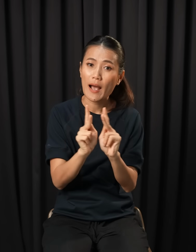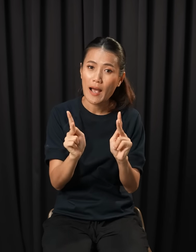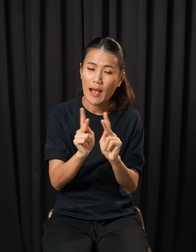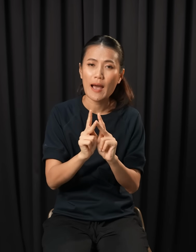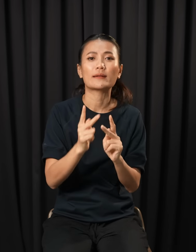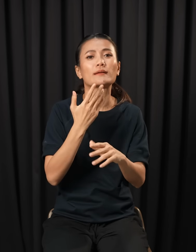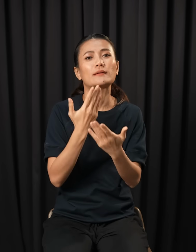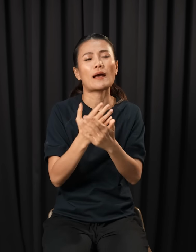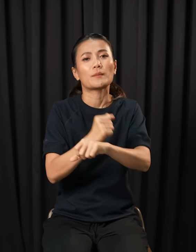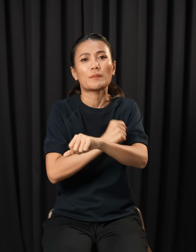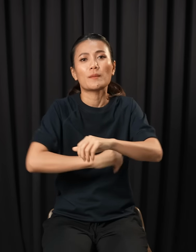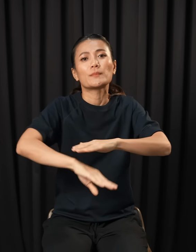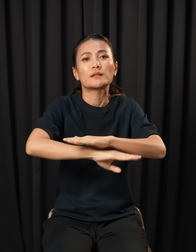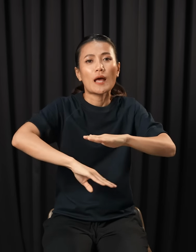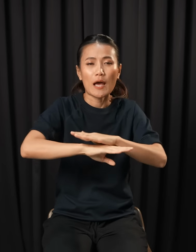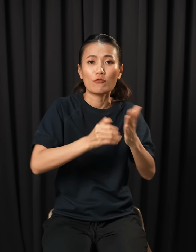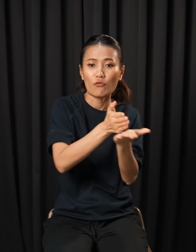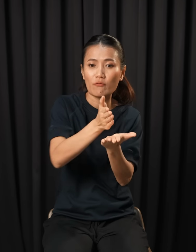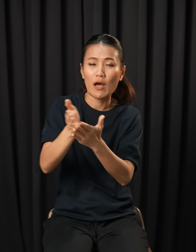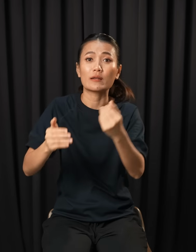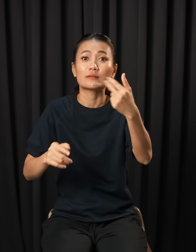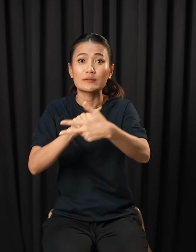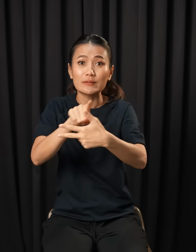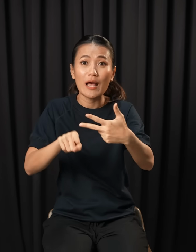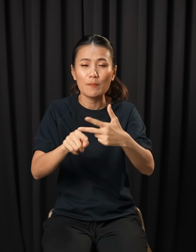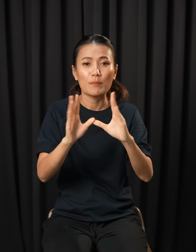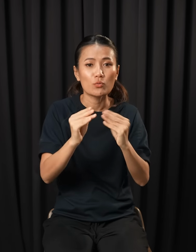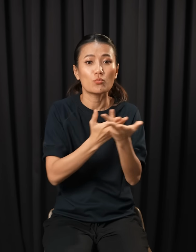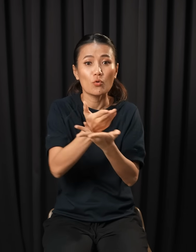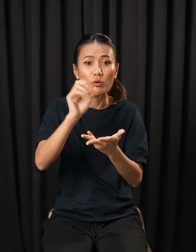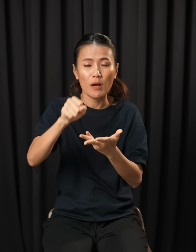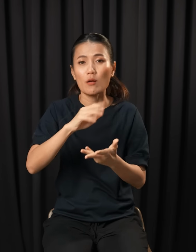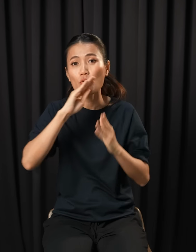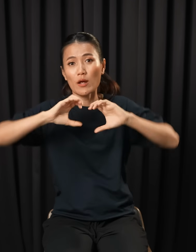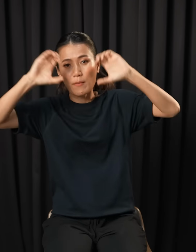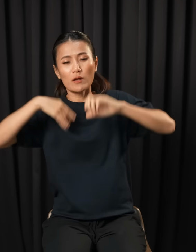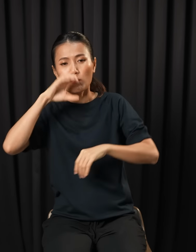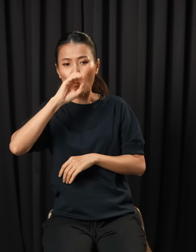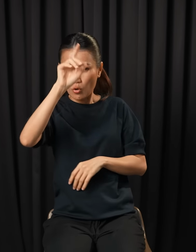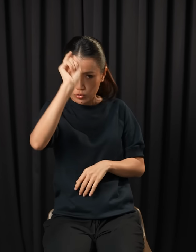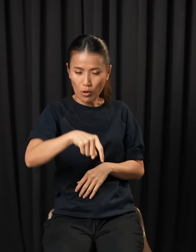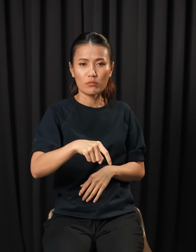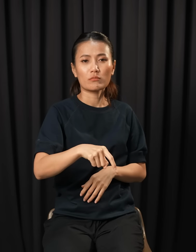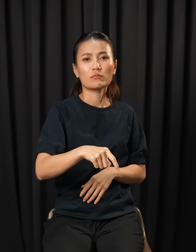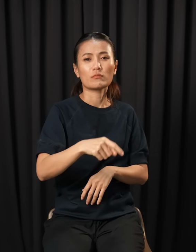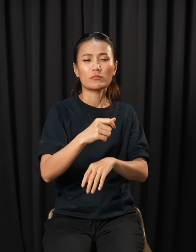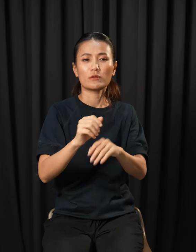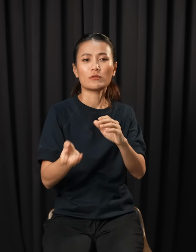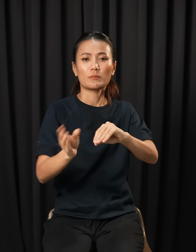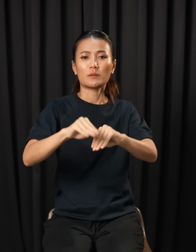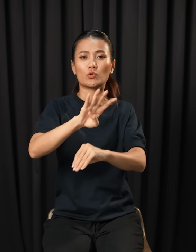ได้ทันทีเนี่ยก็คือในการประชุมไตรภาคีคณะกรรมการกำหนดค่าแรงขั้นต่ำมันจะมีอยู่3ฝ่ายถ้าเกิดรัฐบ